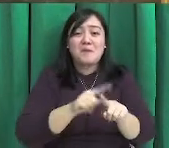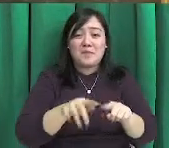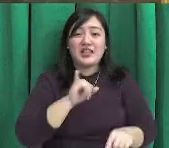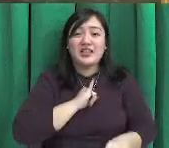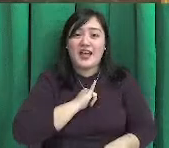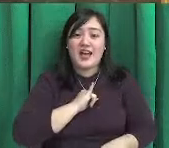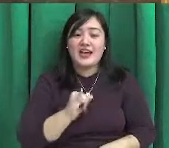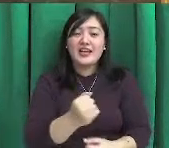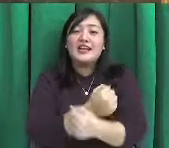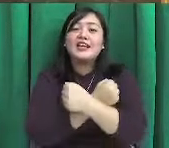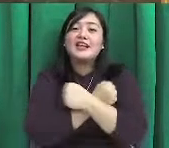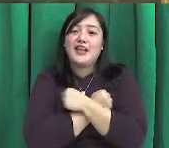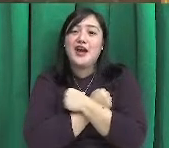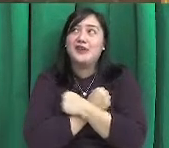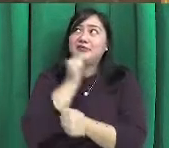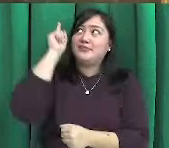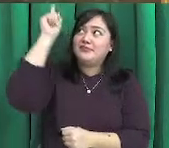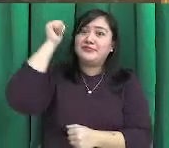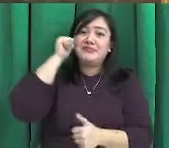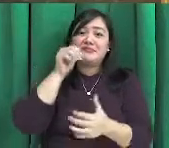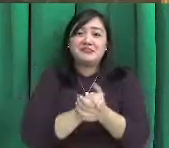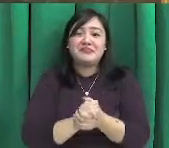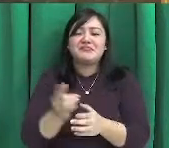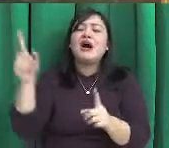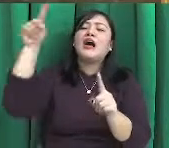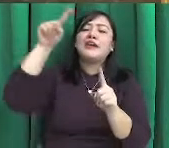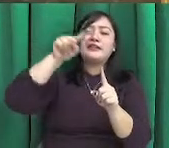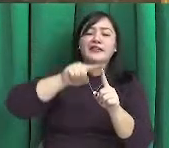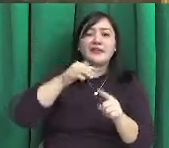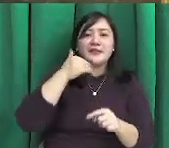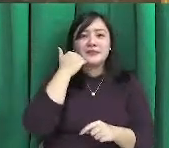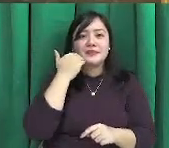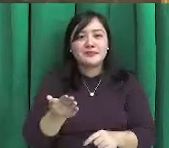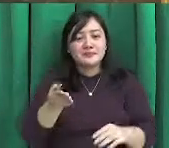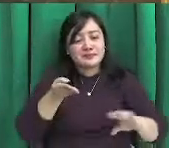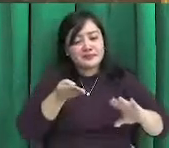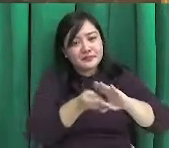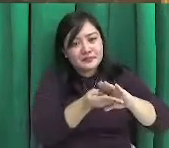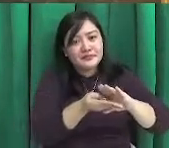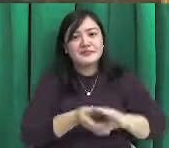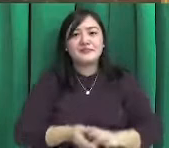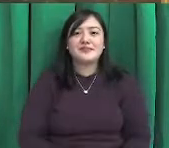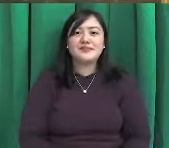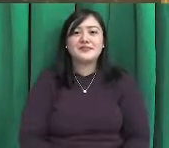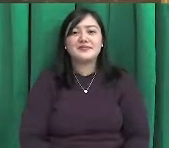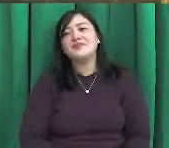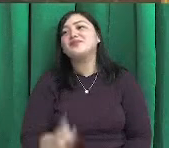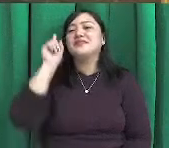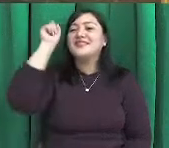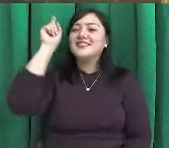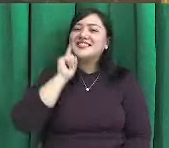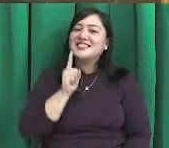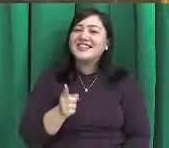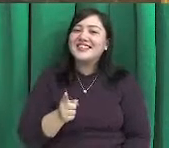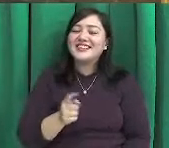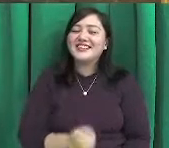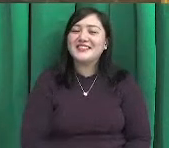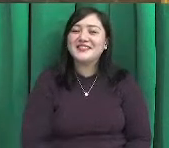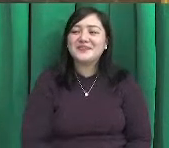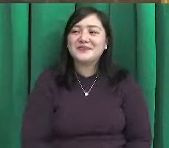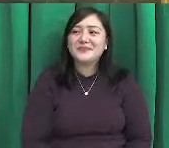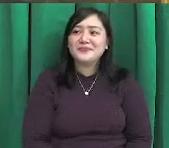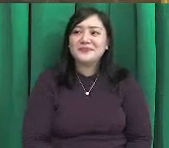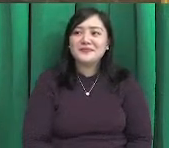kanya. Ayoko talaga sa kanya noona. Nagpaalam siya sa akin na pupunta daw siya sa tatay ko para ipagpaalam ako